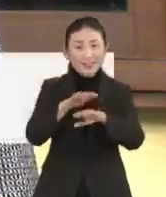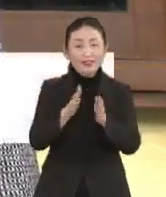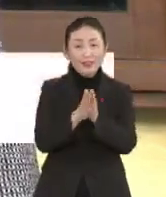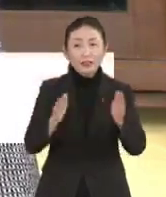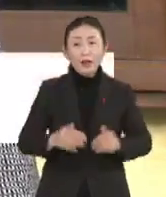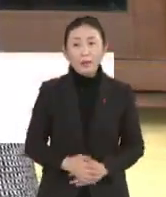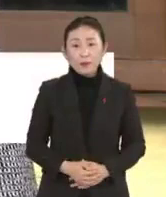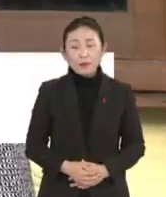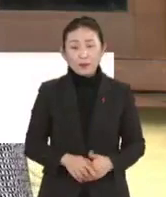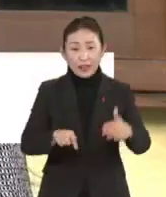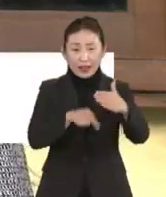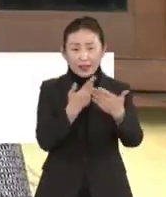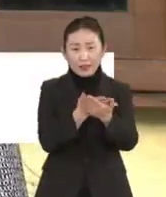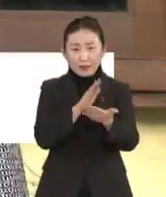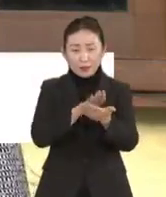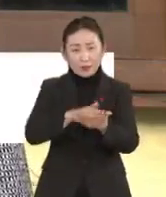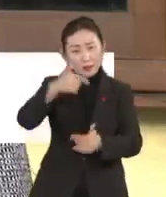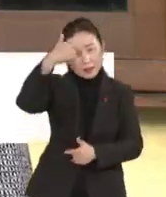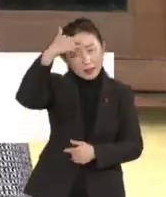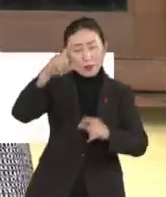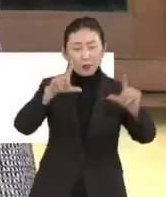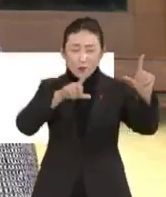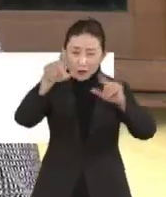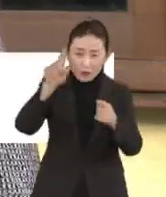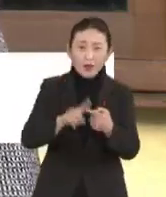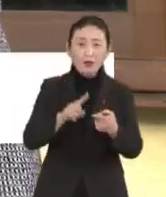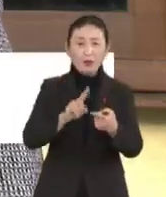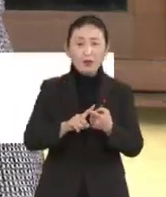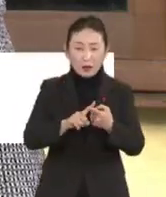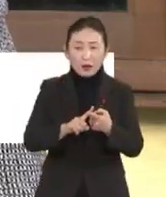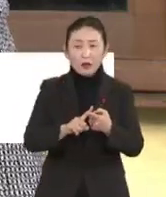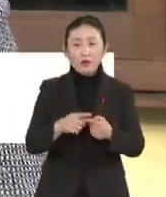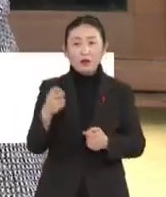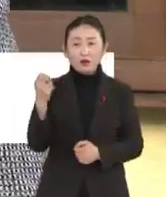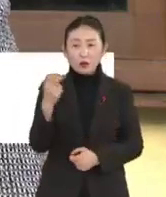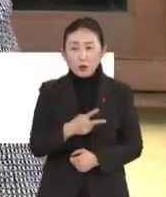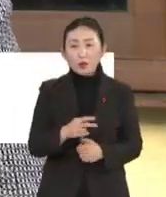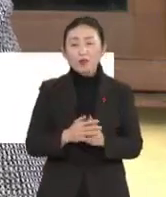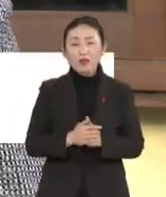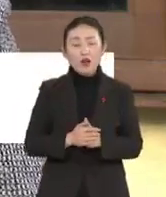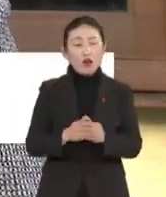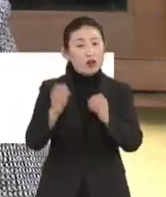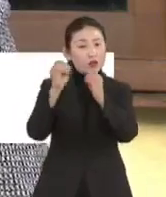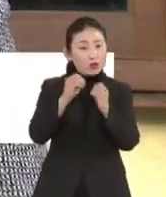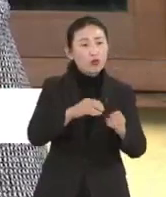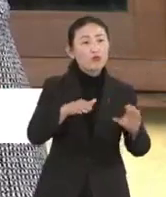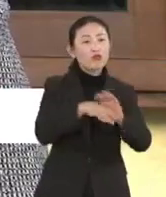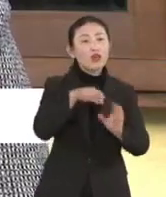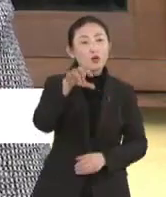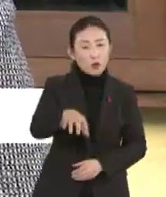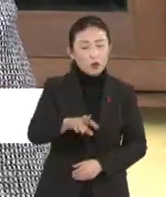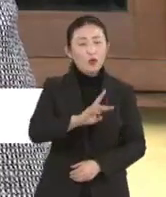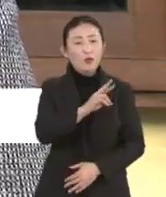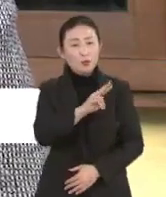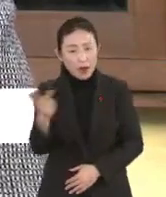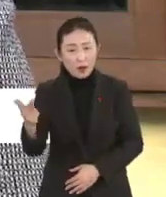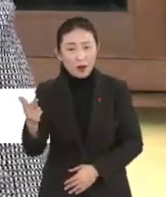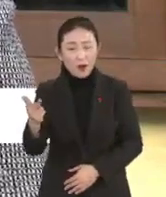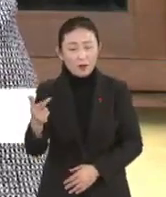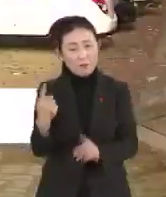리모델링에서 과거의 모습을 그대로 살리면서 내부를 fmb 사업이나 전통문화공간으로 활용할 수 있도록 저희들이